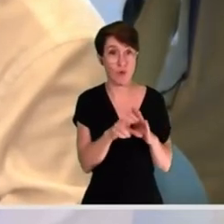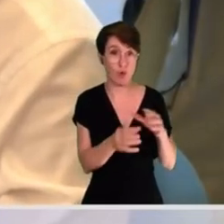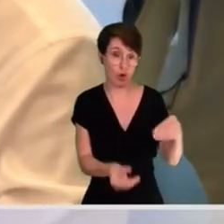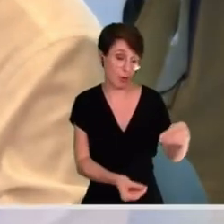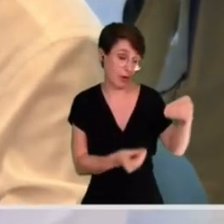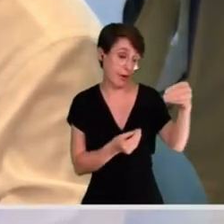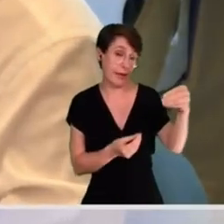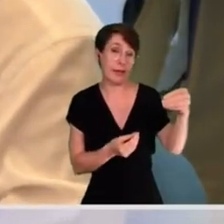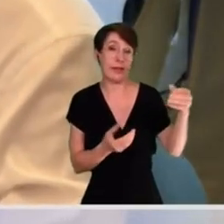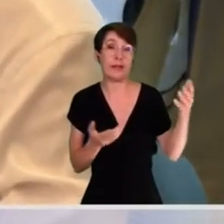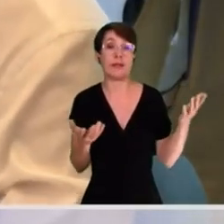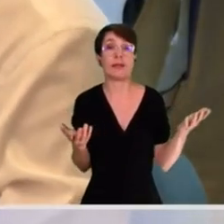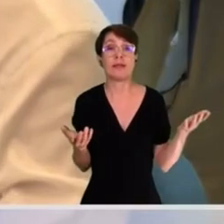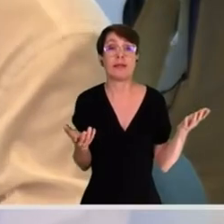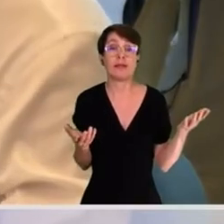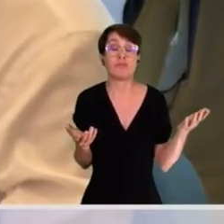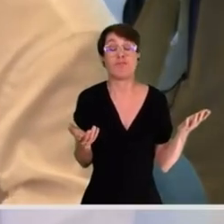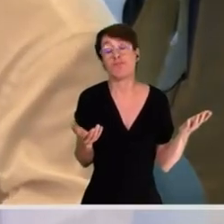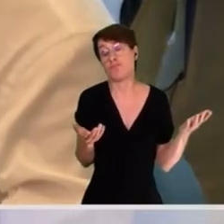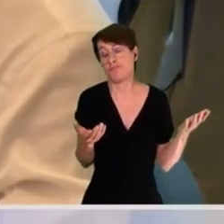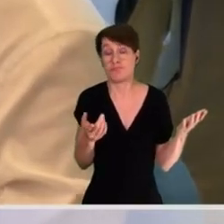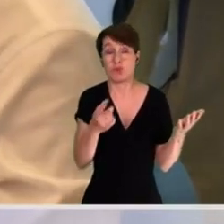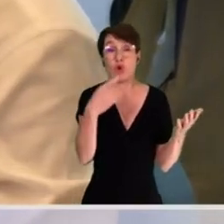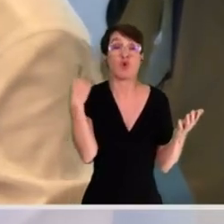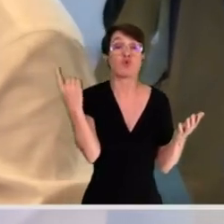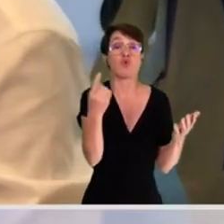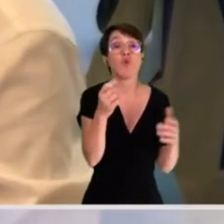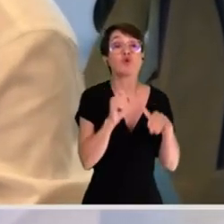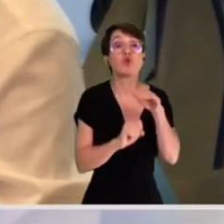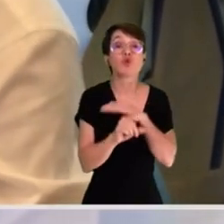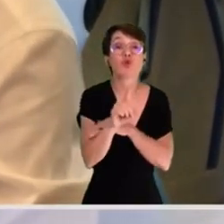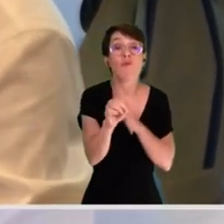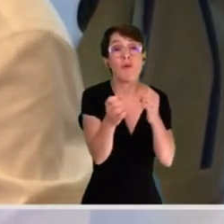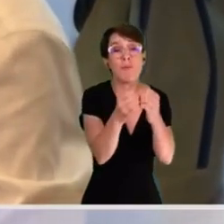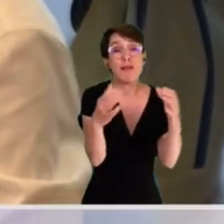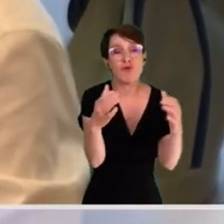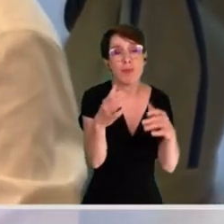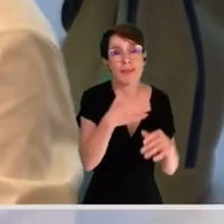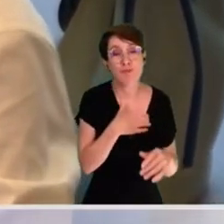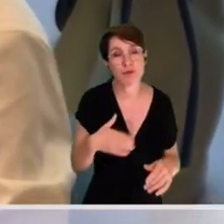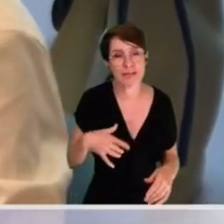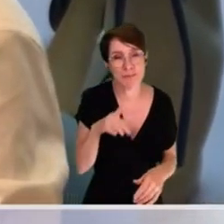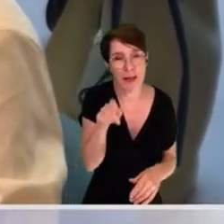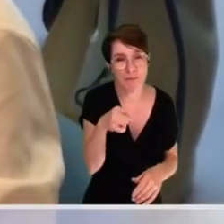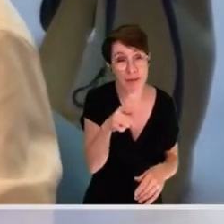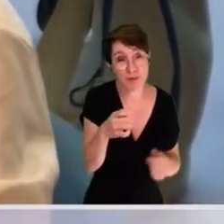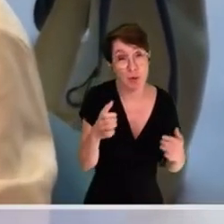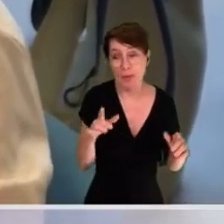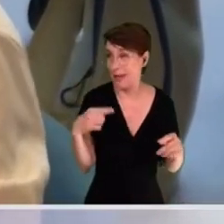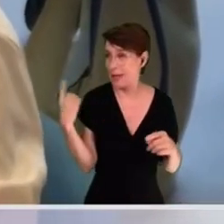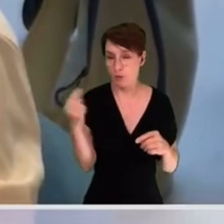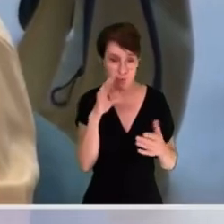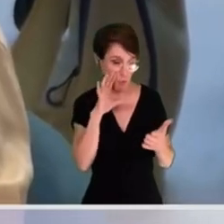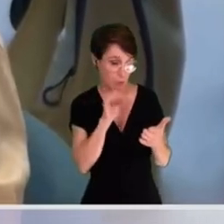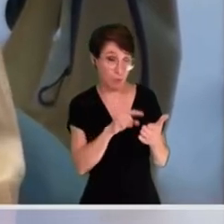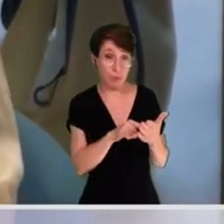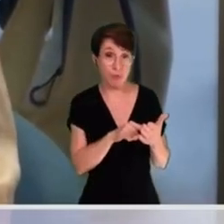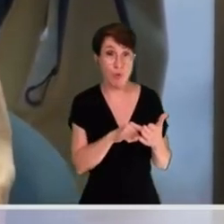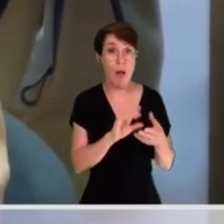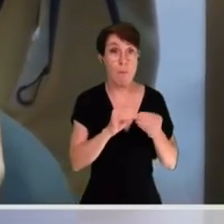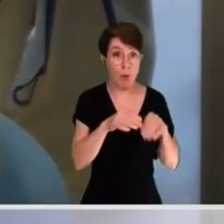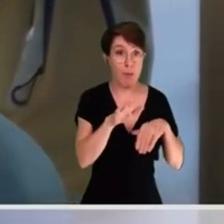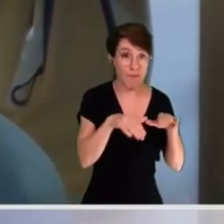fond, tout le monde, enfin tout le monde, sauf la majorité municipale bien sûr, mais il y a les deux éléments, c'est l'endettement et le